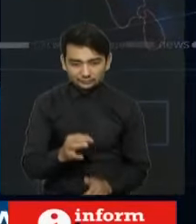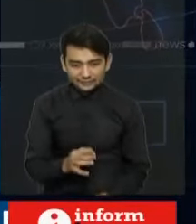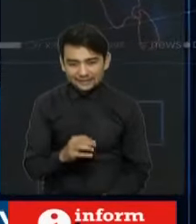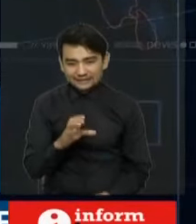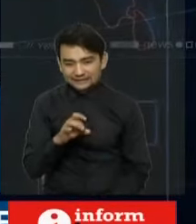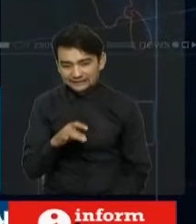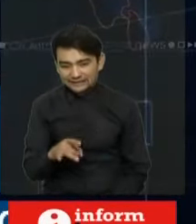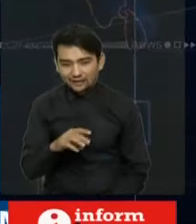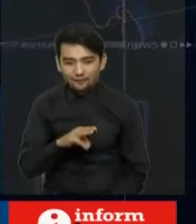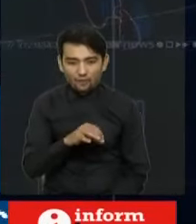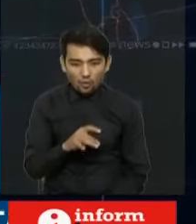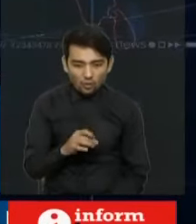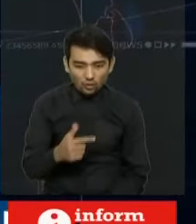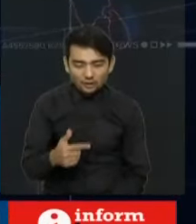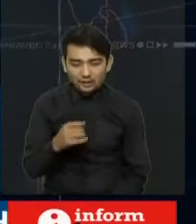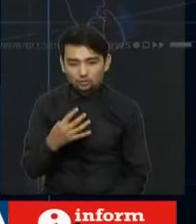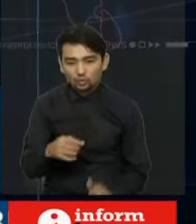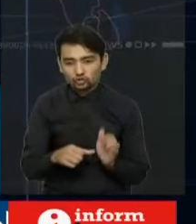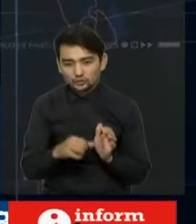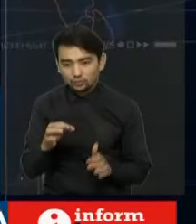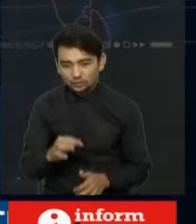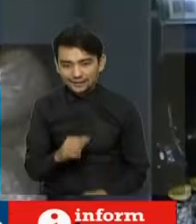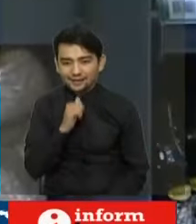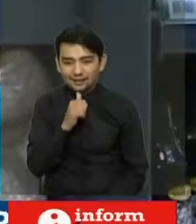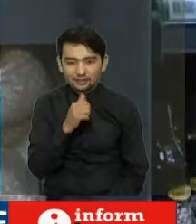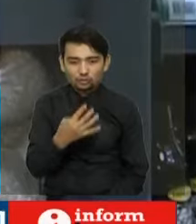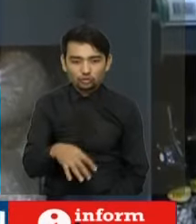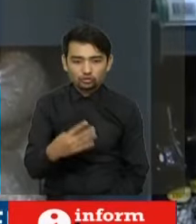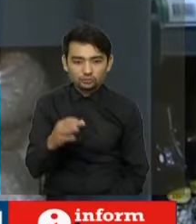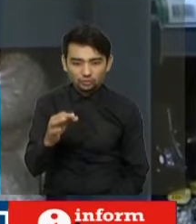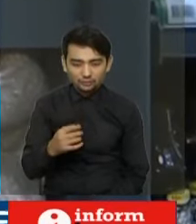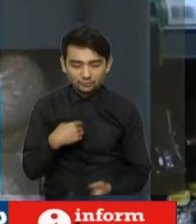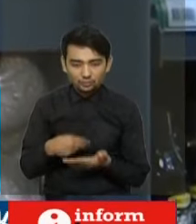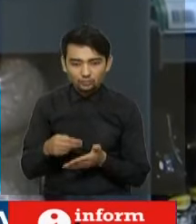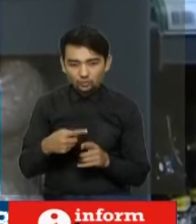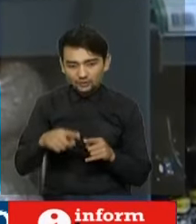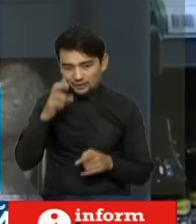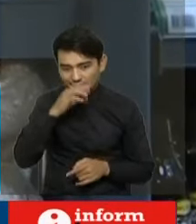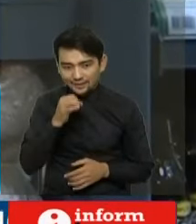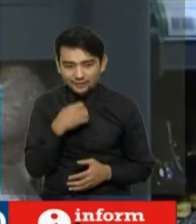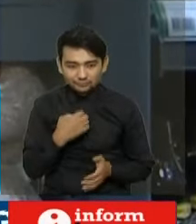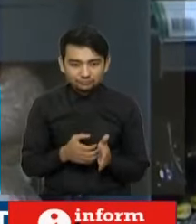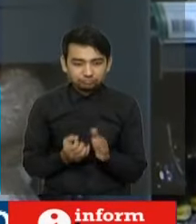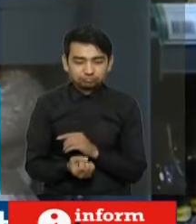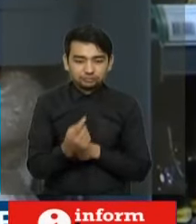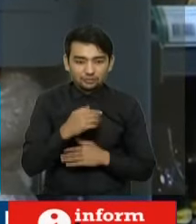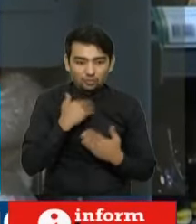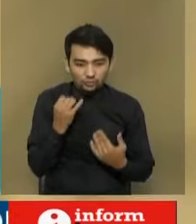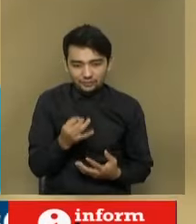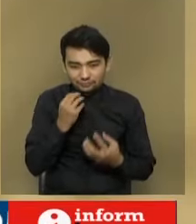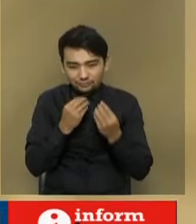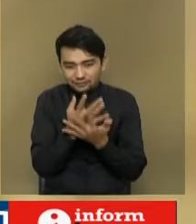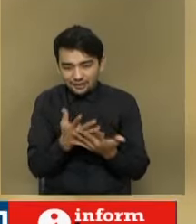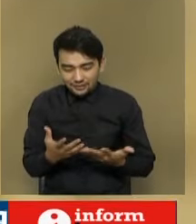творогу 46%, а по сахару 44%. Чтобы избежать дефицита, местное производство ряда продуктов